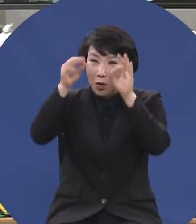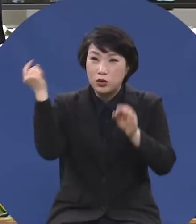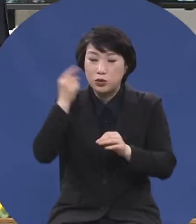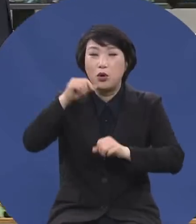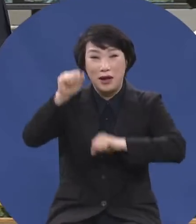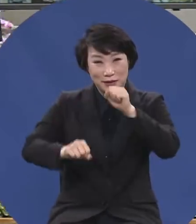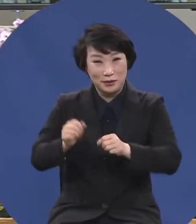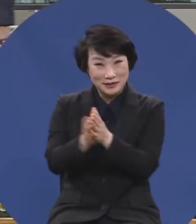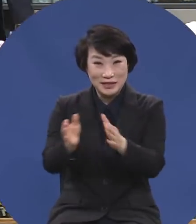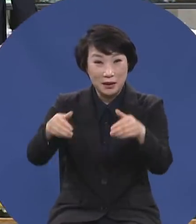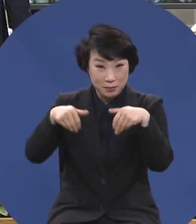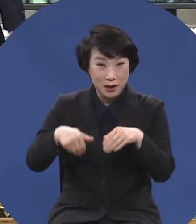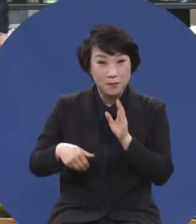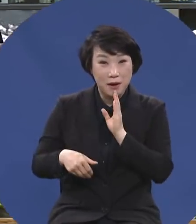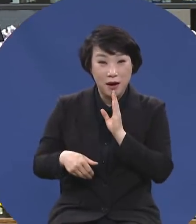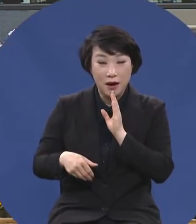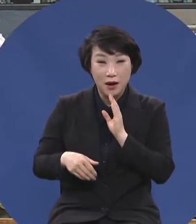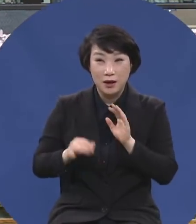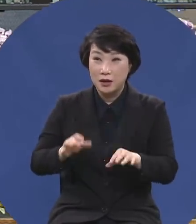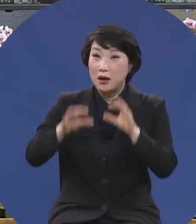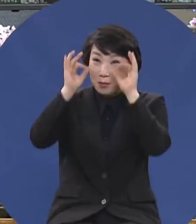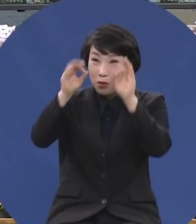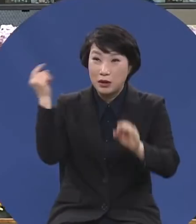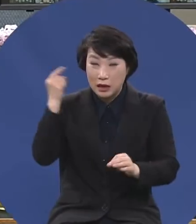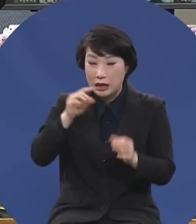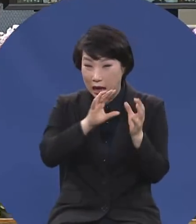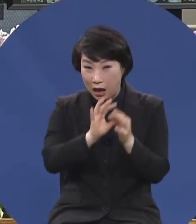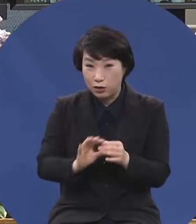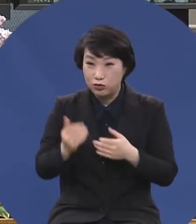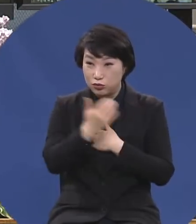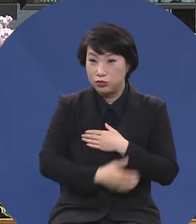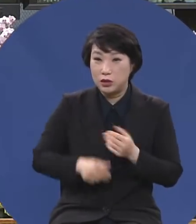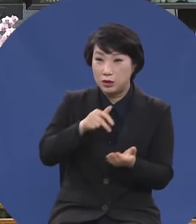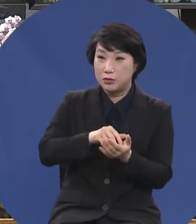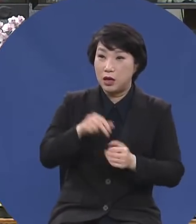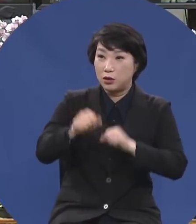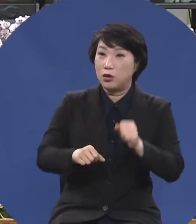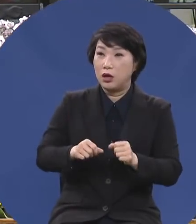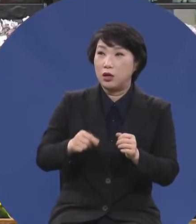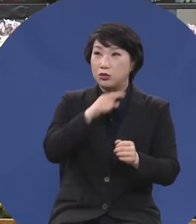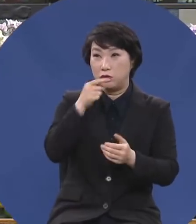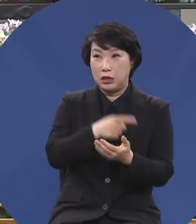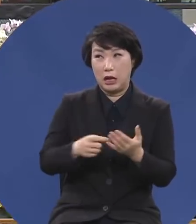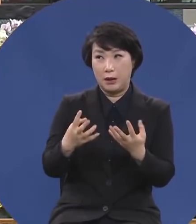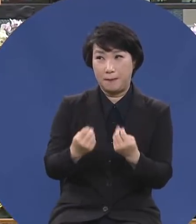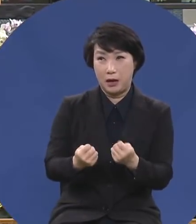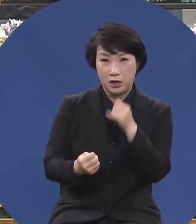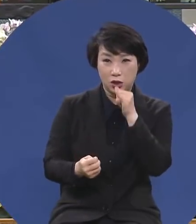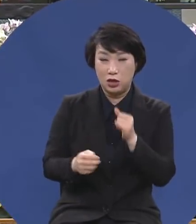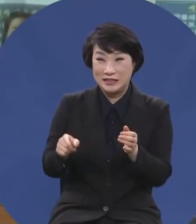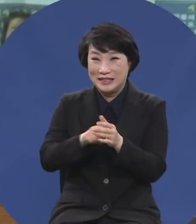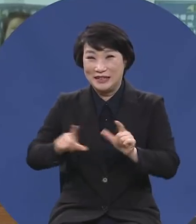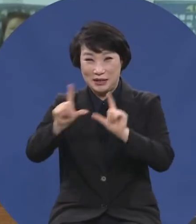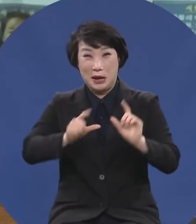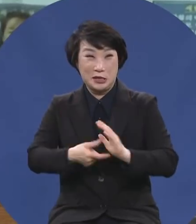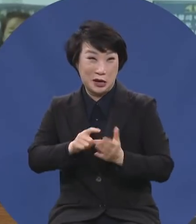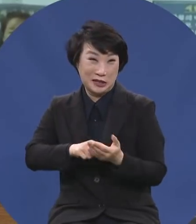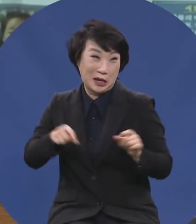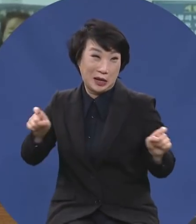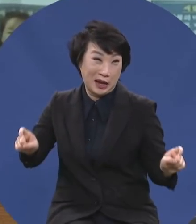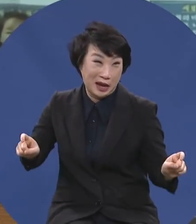듣다 보면 육신은 행동하기에 손해가 많기 때문에 신앙생활을 적당히 하자.